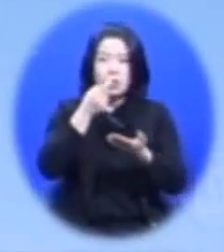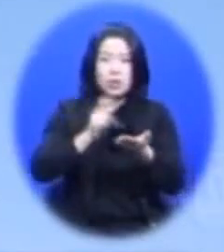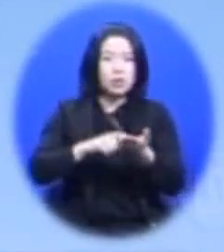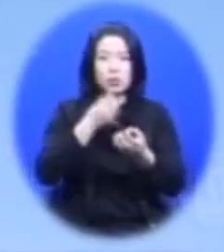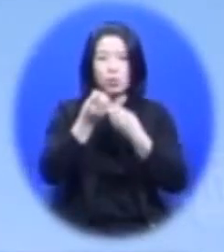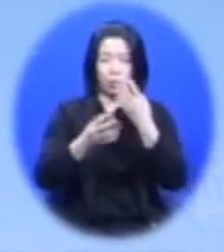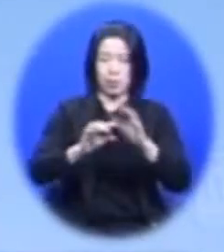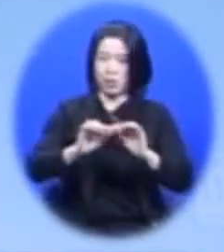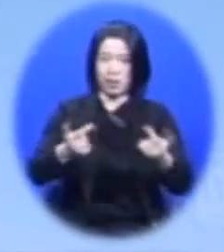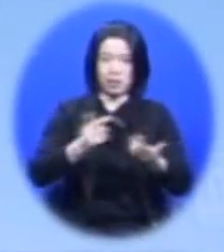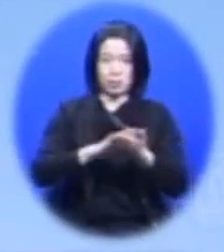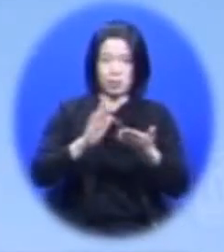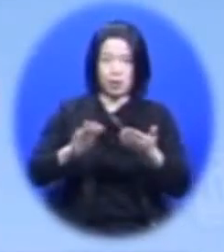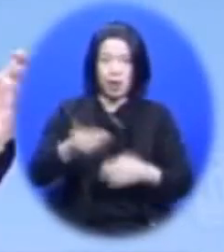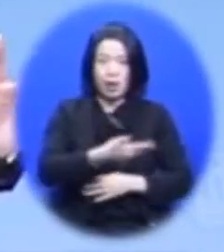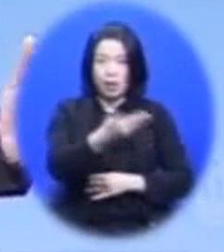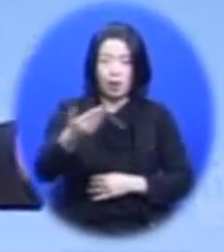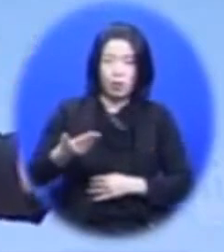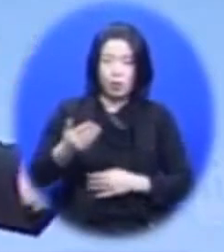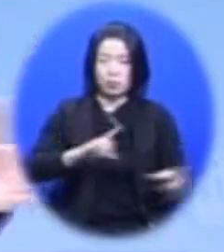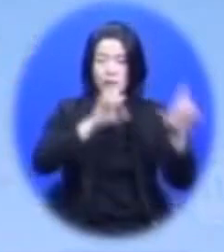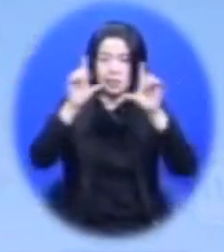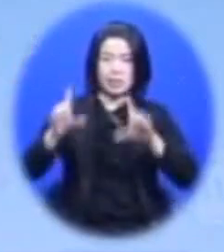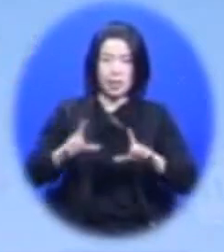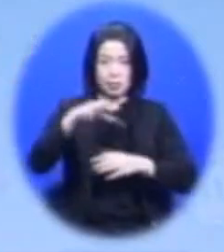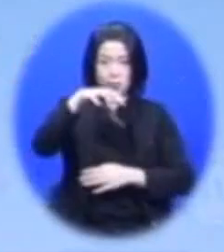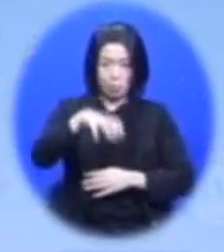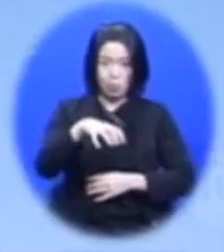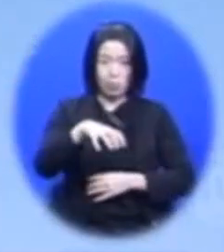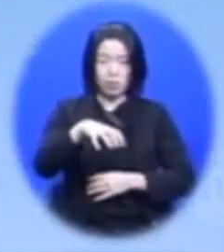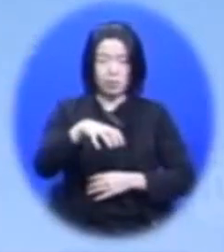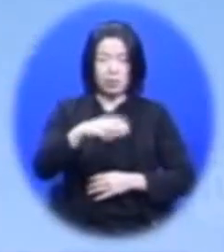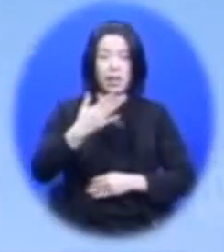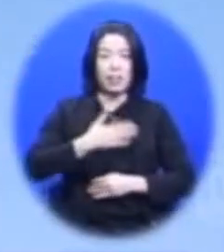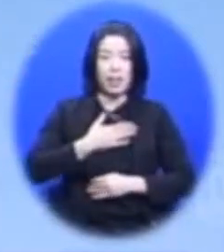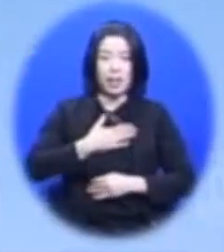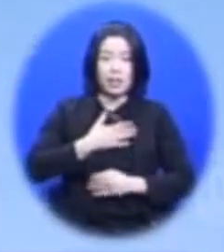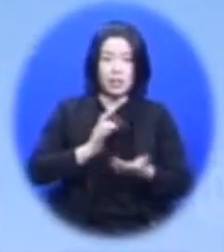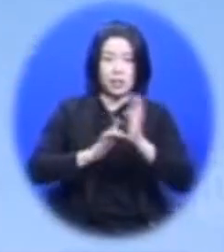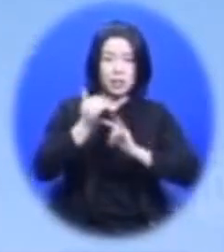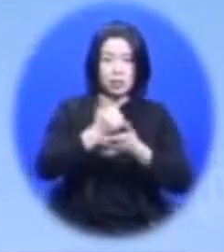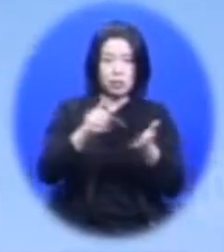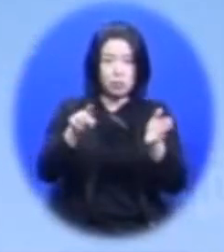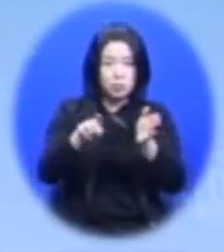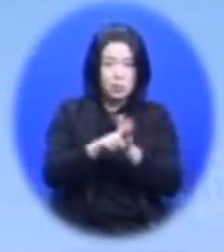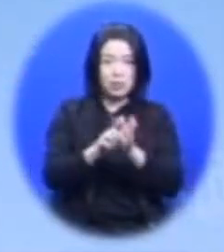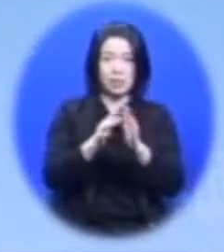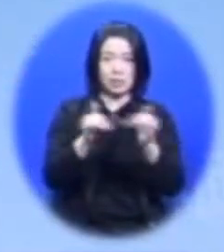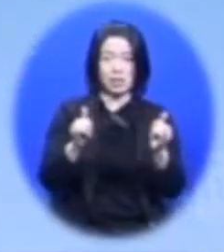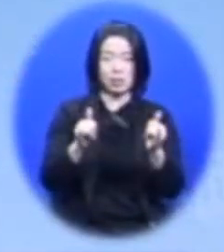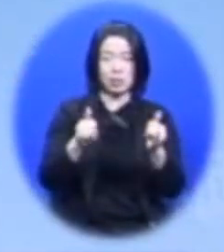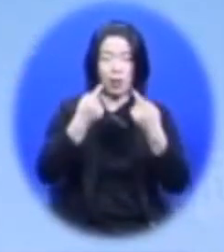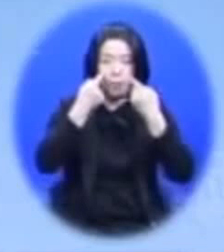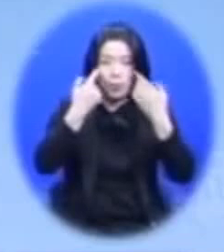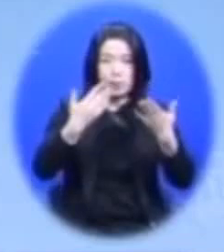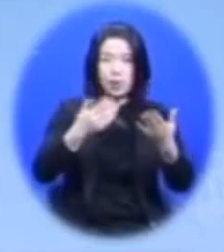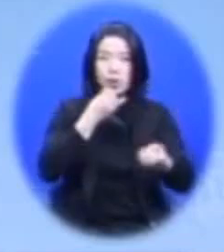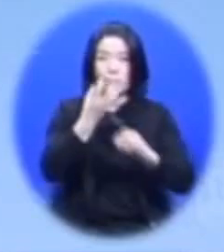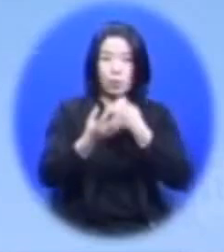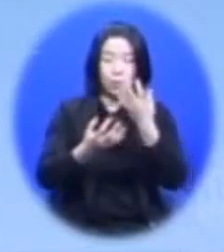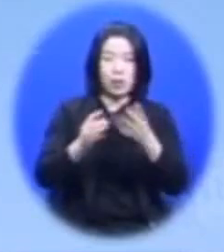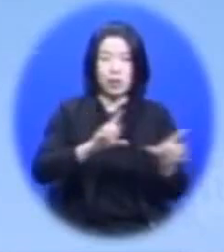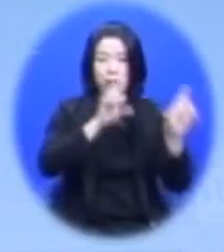여러분들은 여러분의 사는 삶의 자리에서 저는 예수 믿는 사람입니다라고 분명하게